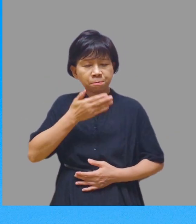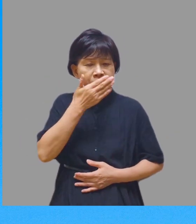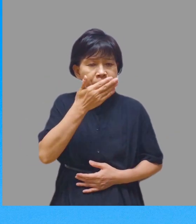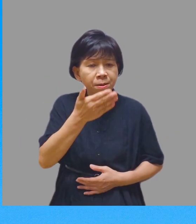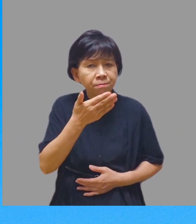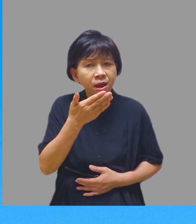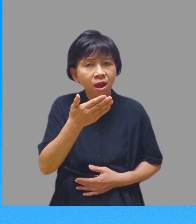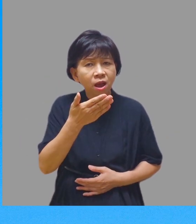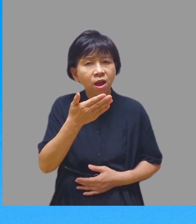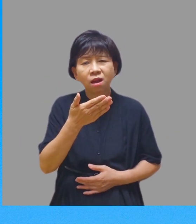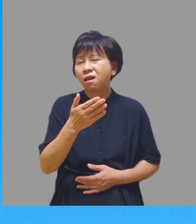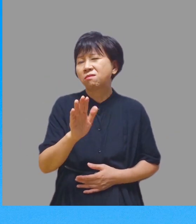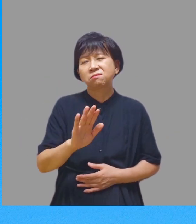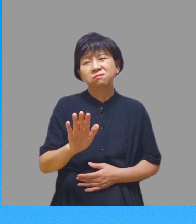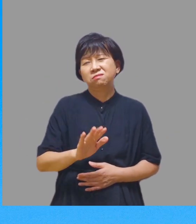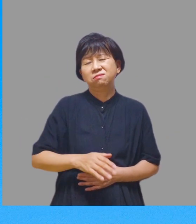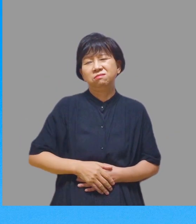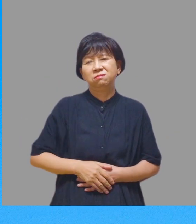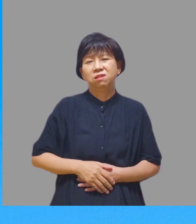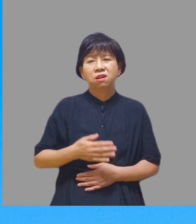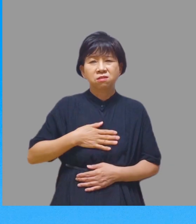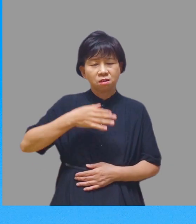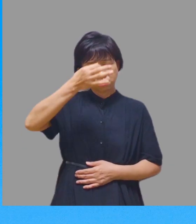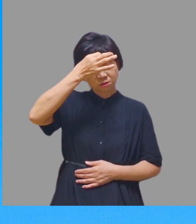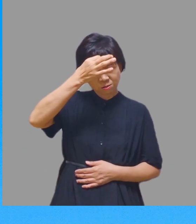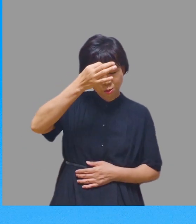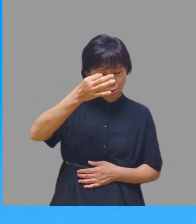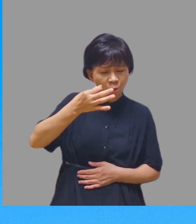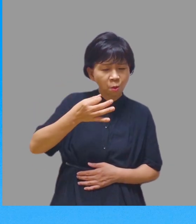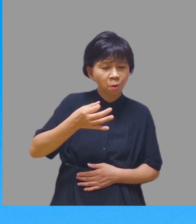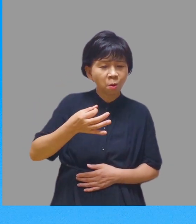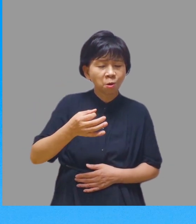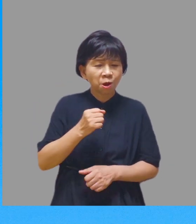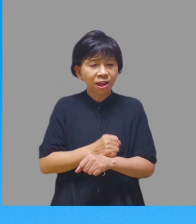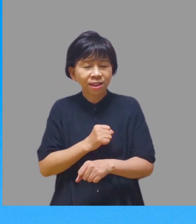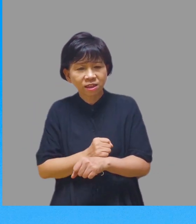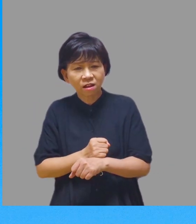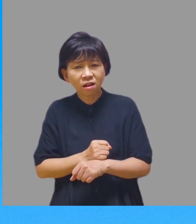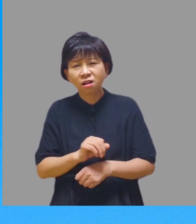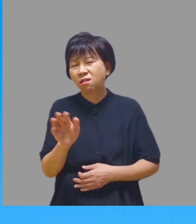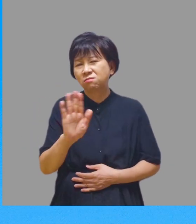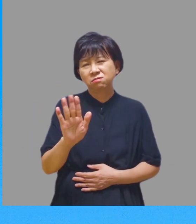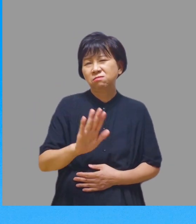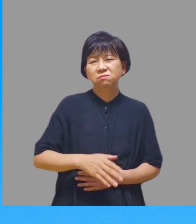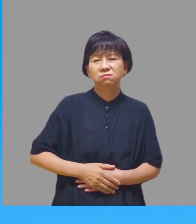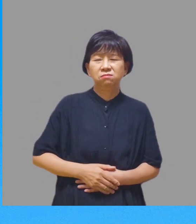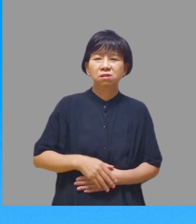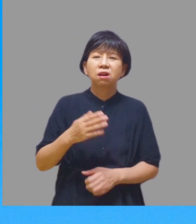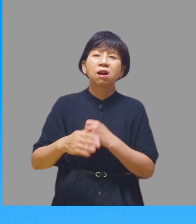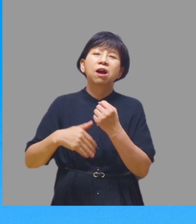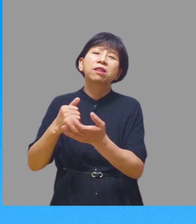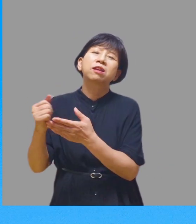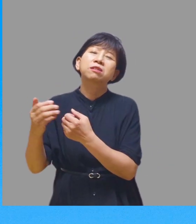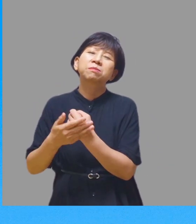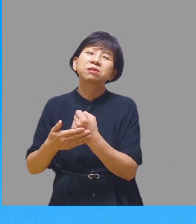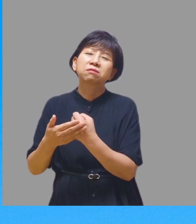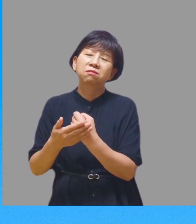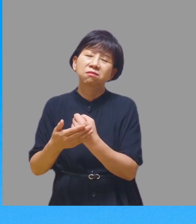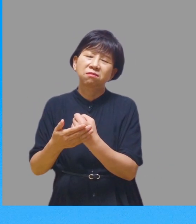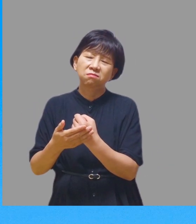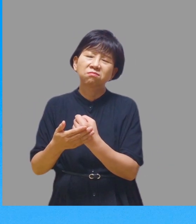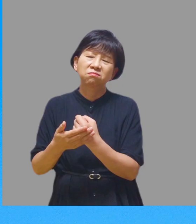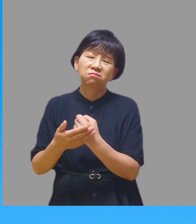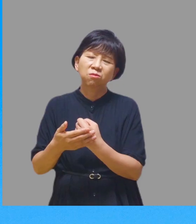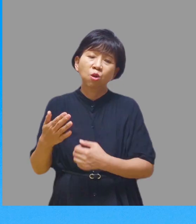있는 재력으로, 내가 가지고 있는 재능과 은사로 한 것이 아닙니다. 물론 우리는 실패할 수